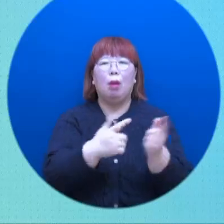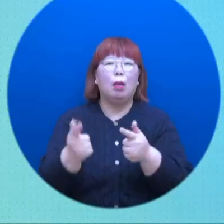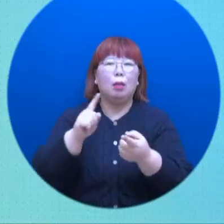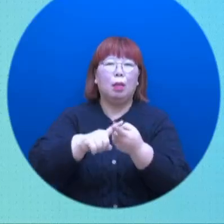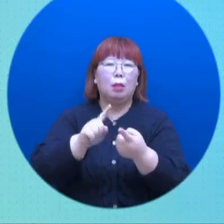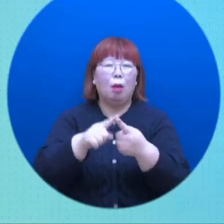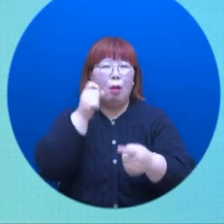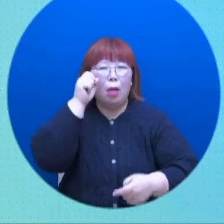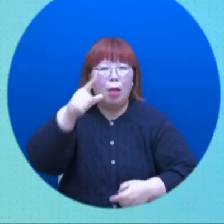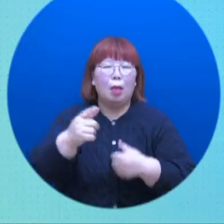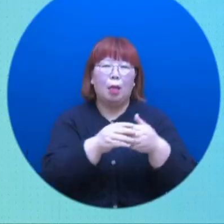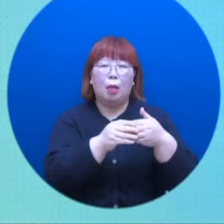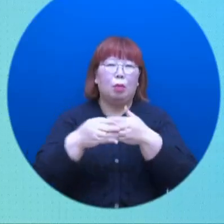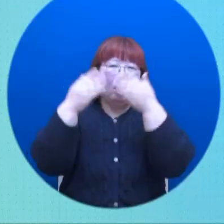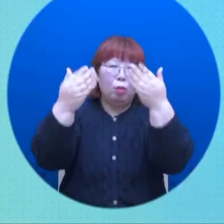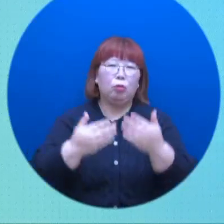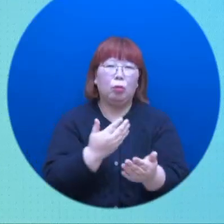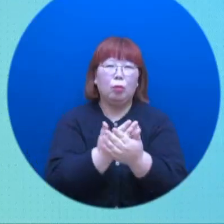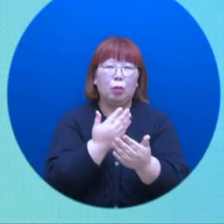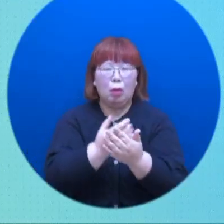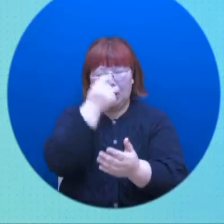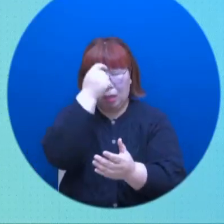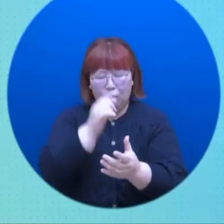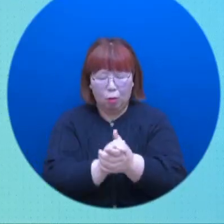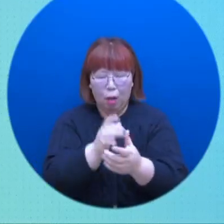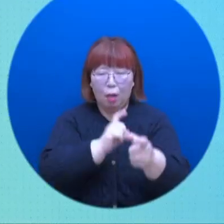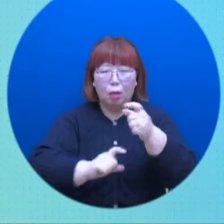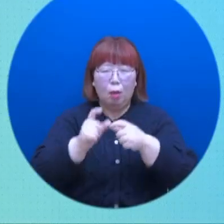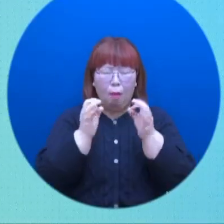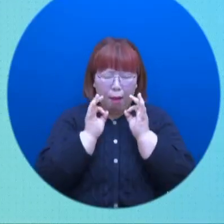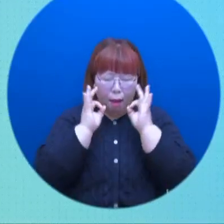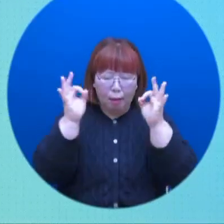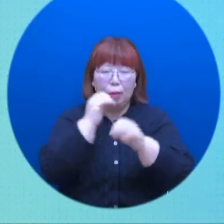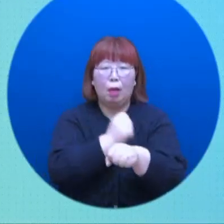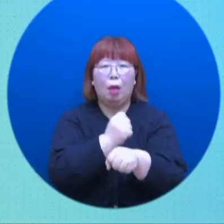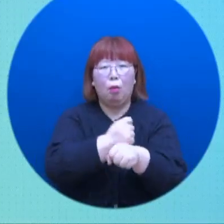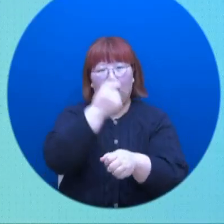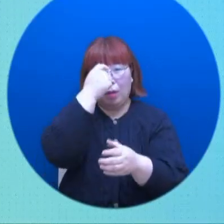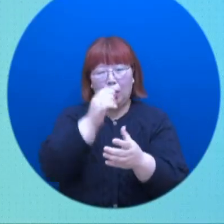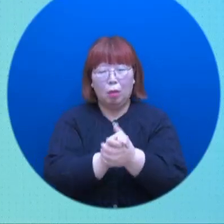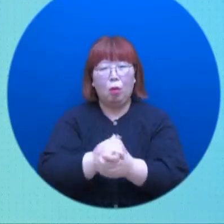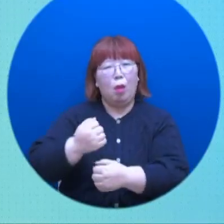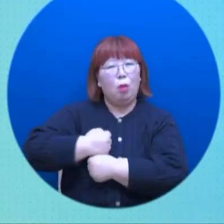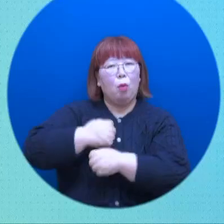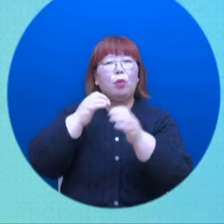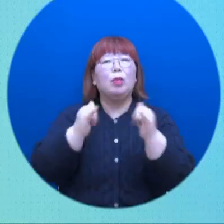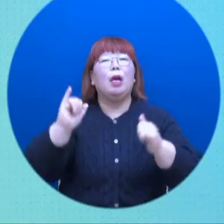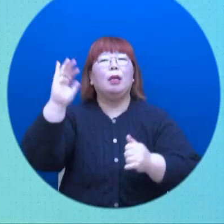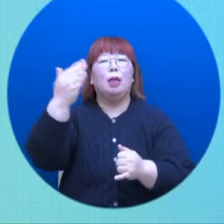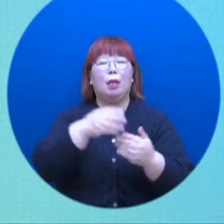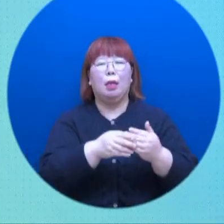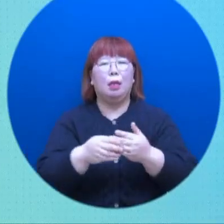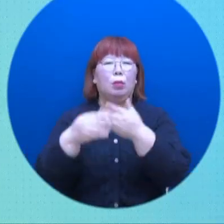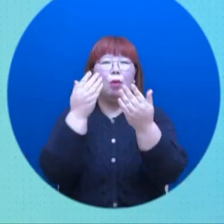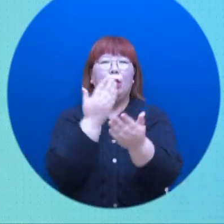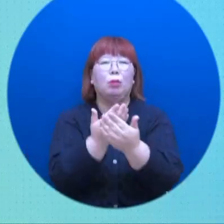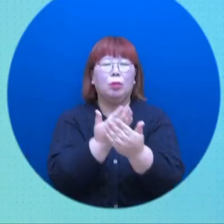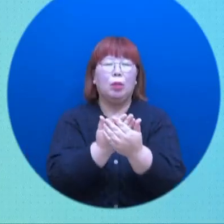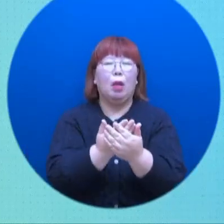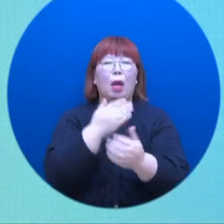인도하셔서 나의 기도가 더 간절해지게 하시고 기도의 용사로 거듭나도록 인도하여